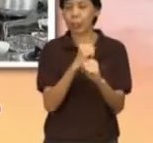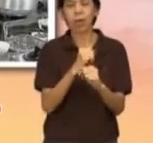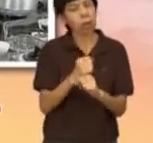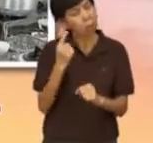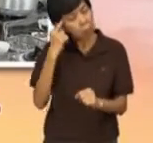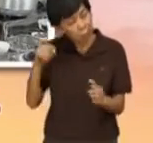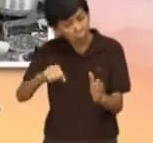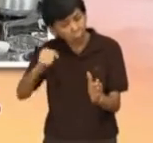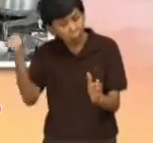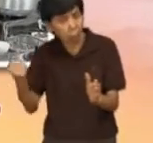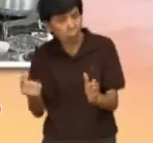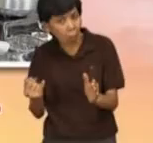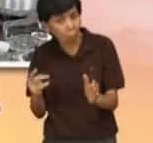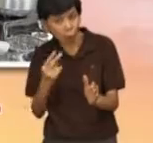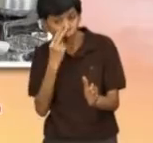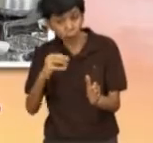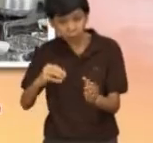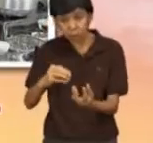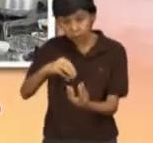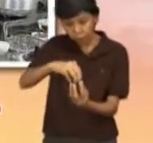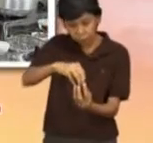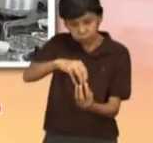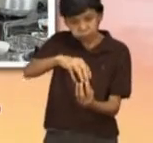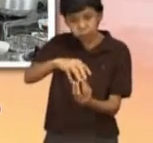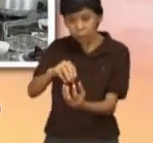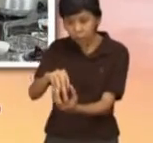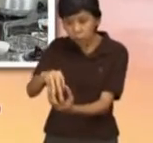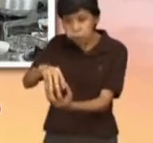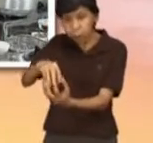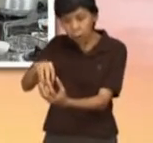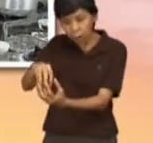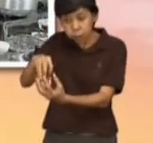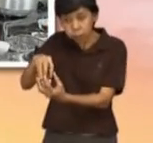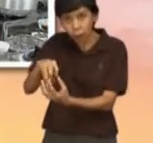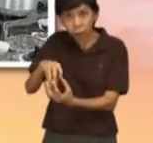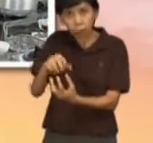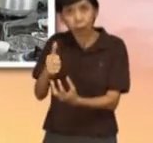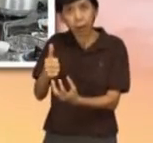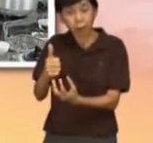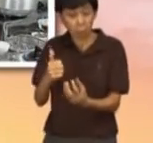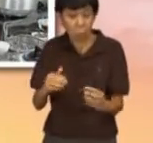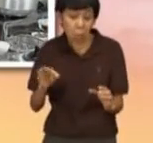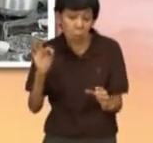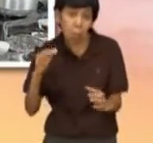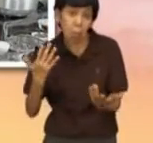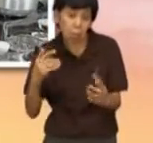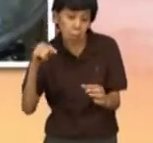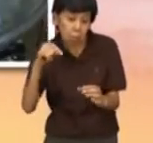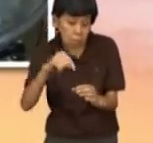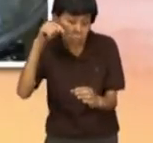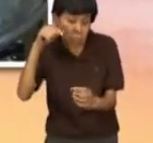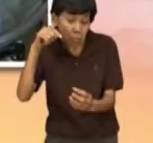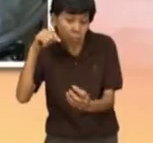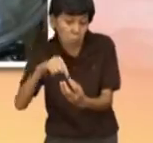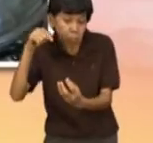จะสุกหรือเปล่า เราดูจากมันฟูขึ้นฟูขึ้นมา ต้องอะไรจิ้มๆดูได้ไหมคะ ได ้ว่